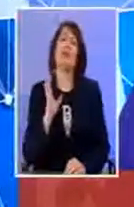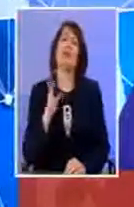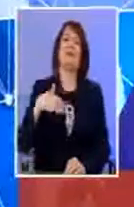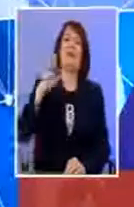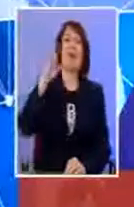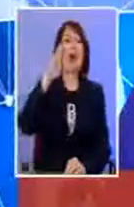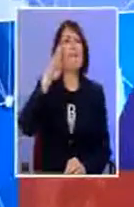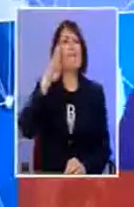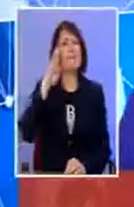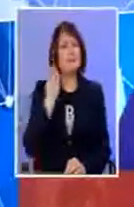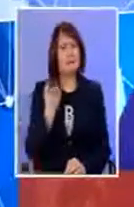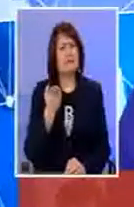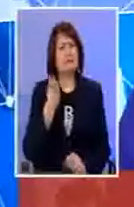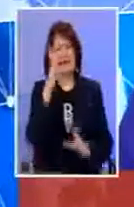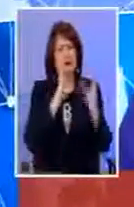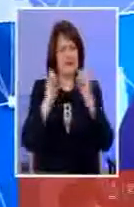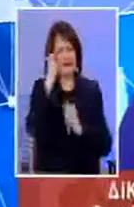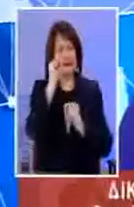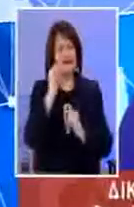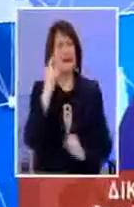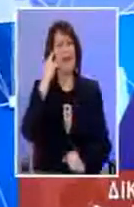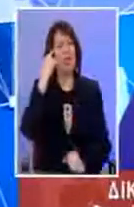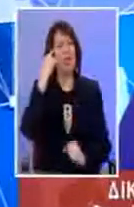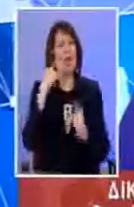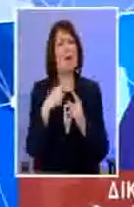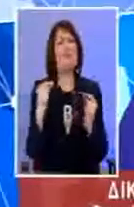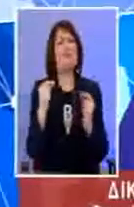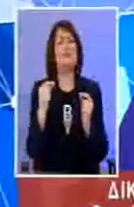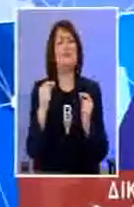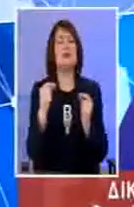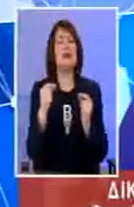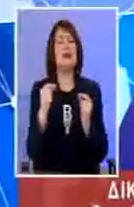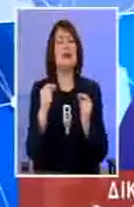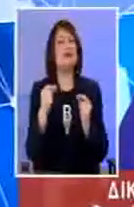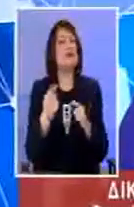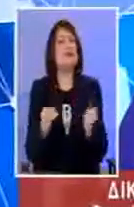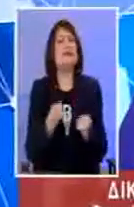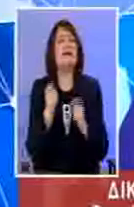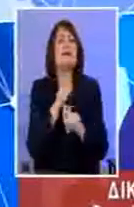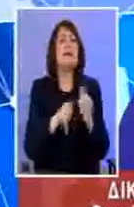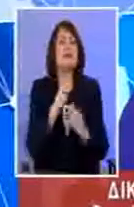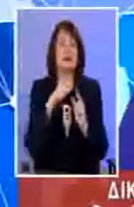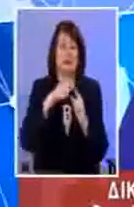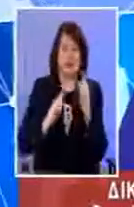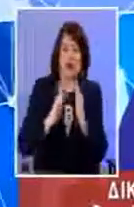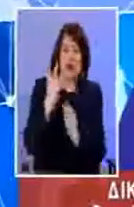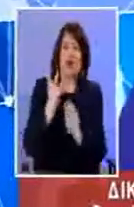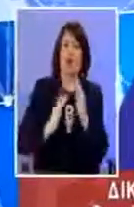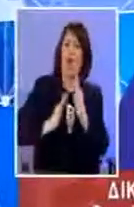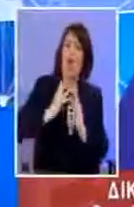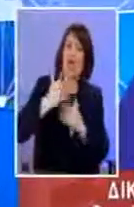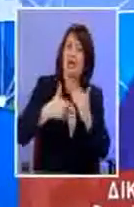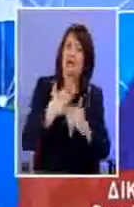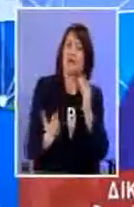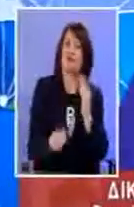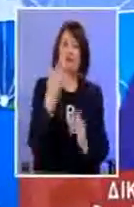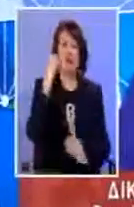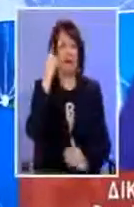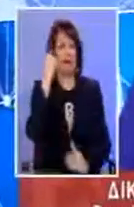Αμερική, η Αυστραλία και η Ιαπωνία παρήγαν το παν της τεχνολογίας, της εξέλιξης και της